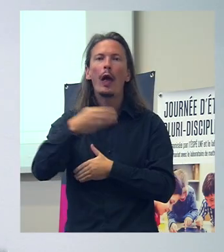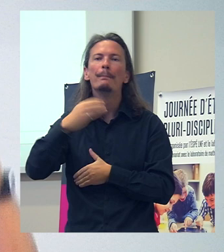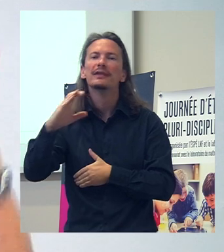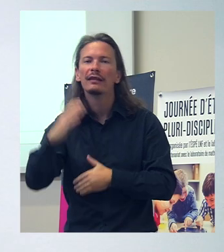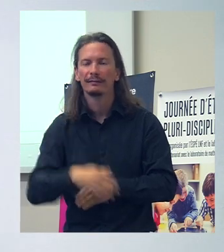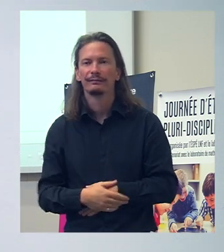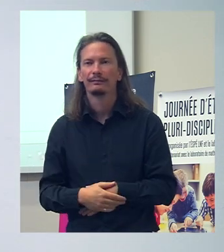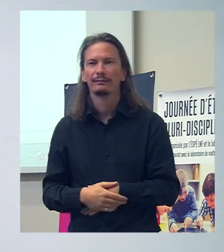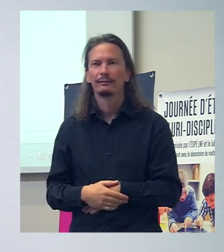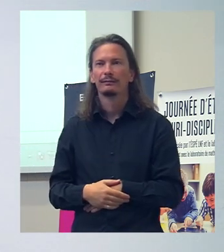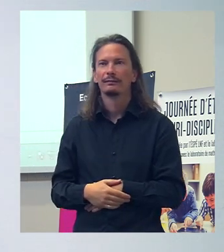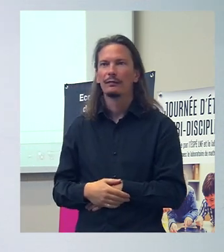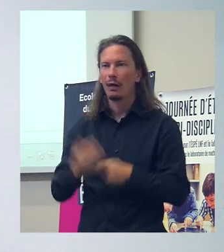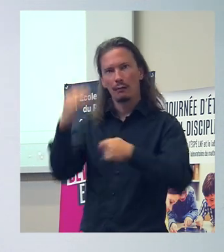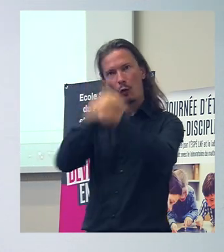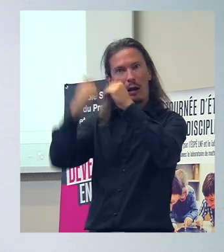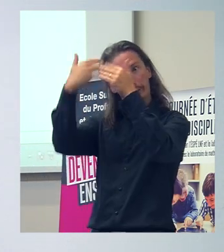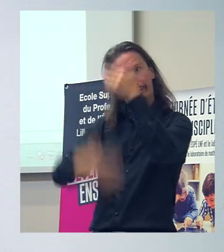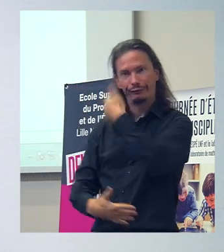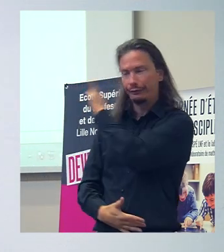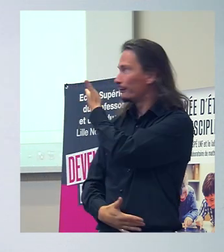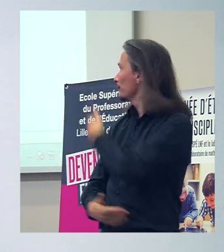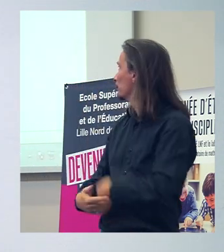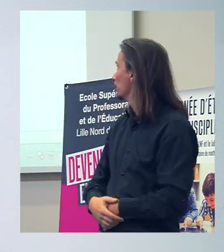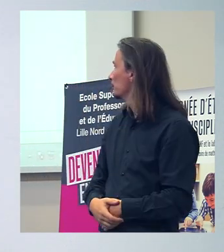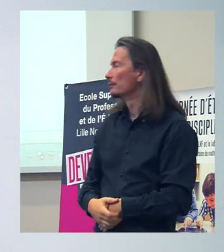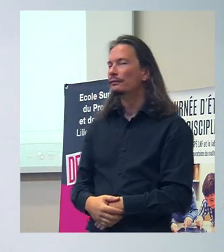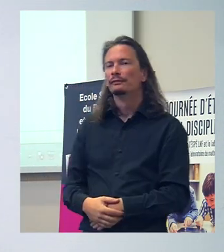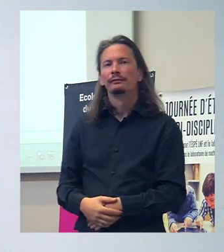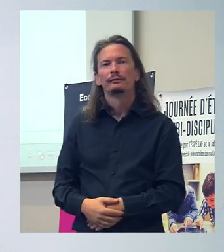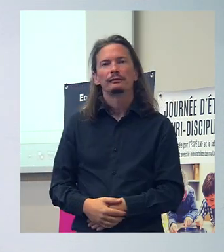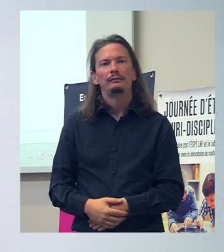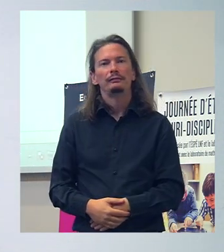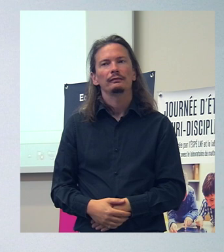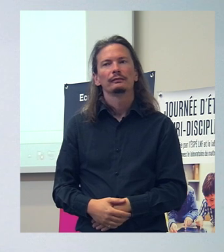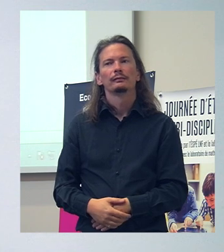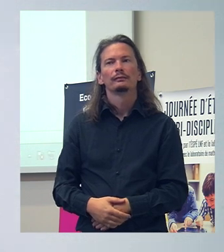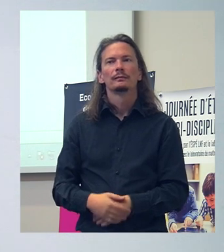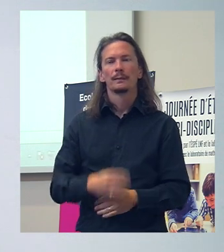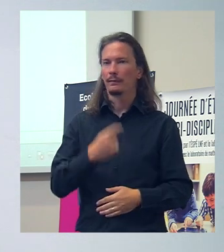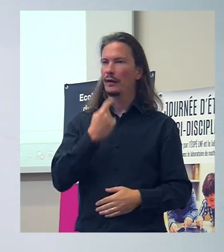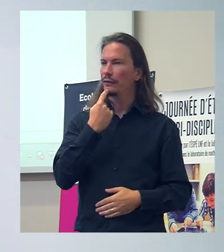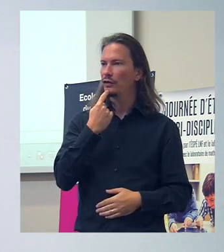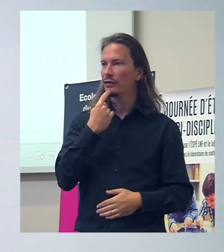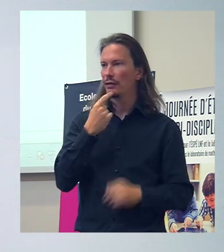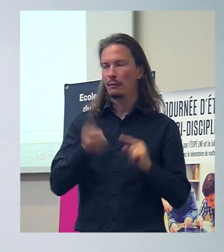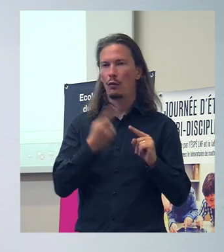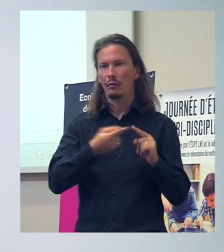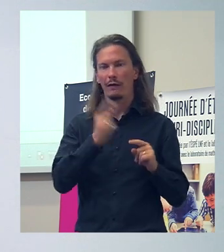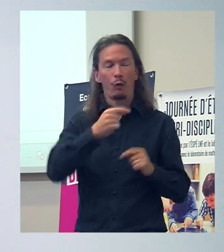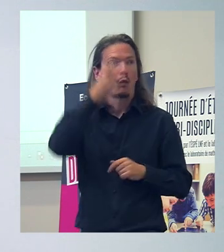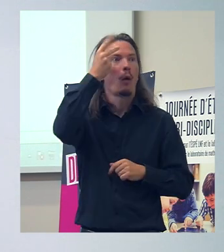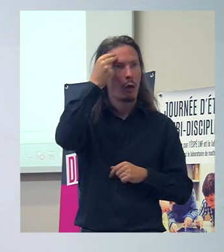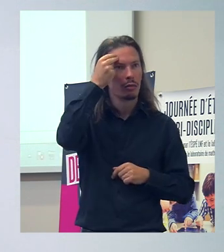déjà là tout le menu. À la fois comprendre, ce sera l'objet de